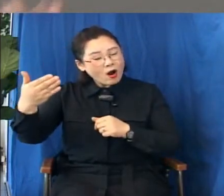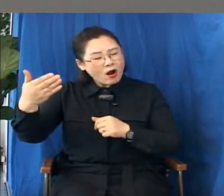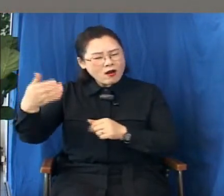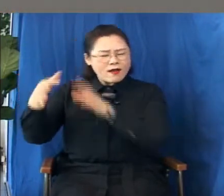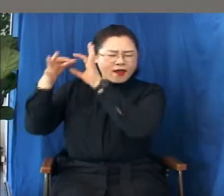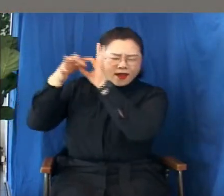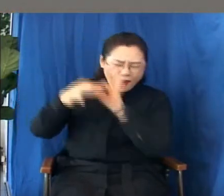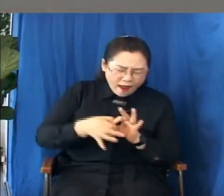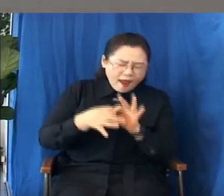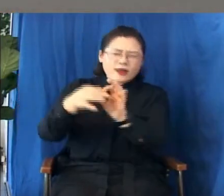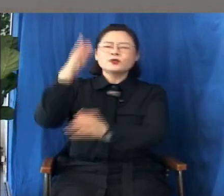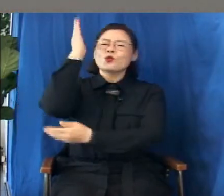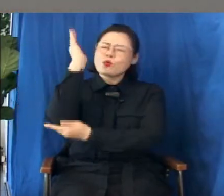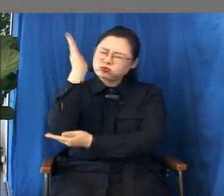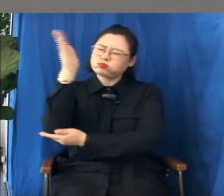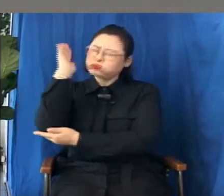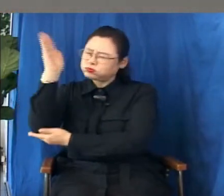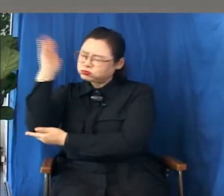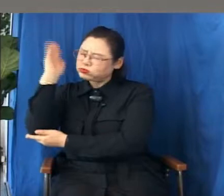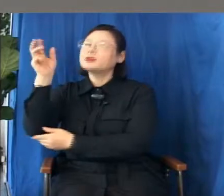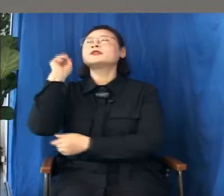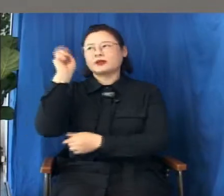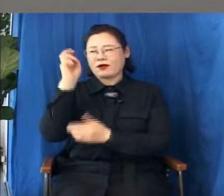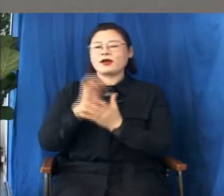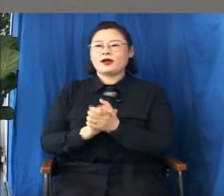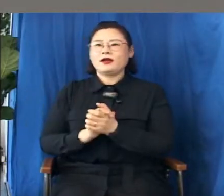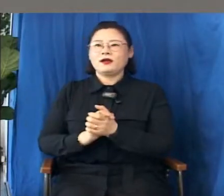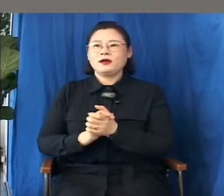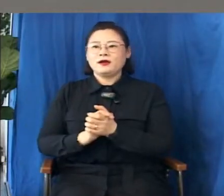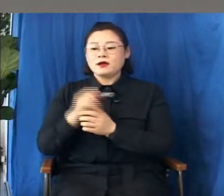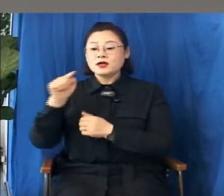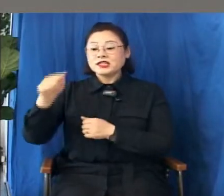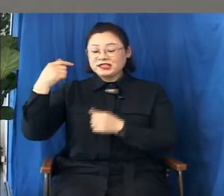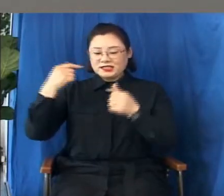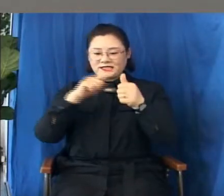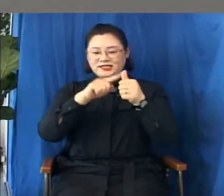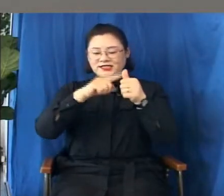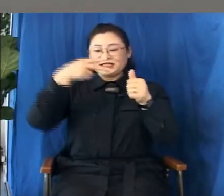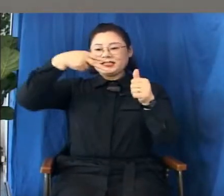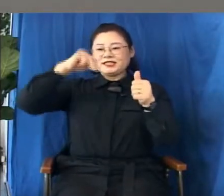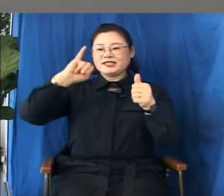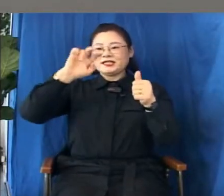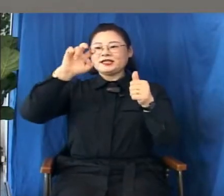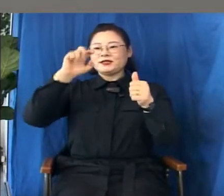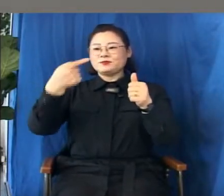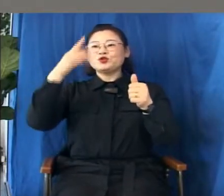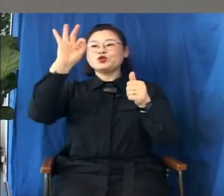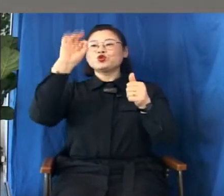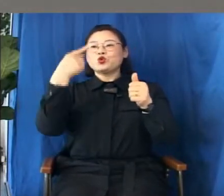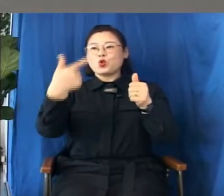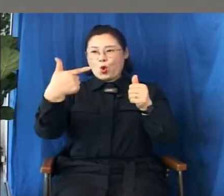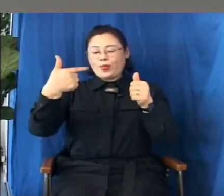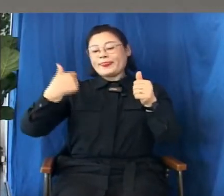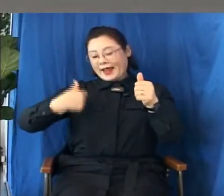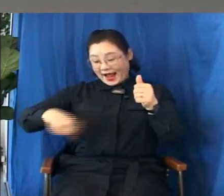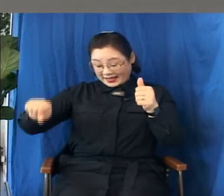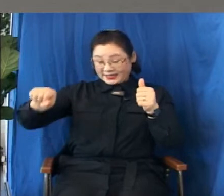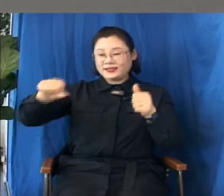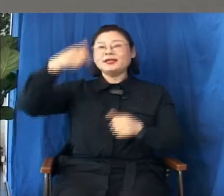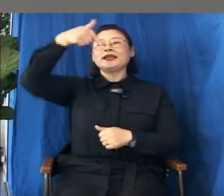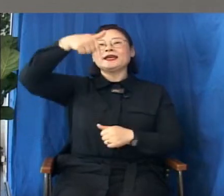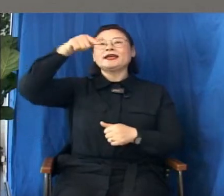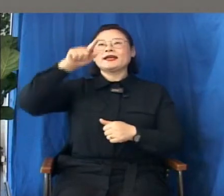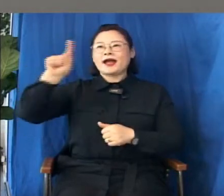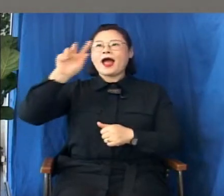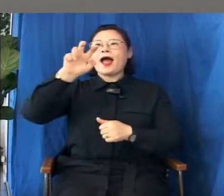틈나는 대로 했을 겁니다. 오늘 그의 아들이 가말리엘이거든요. 그러니 가말리엘은 예수에 대해서